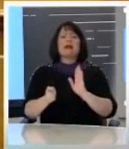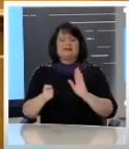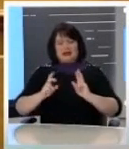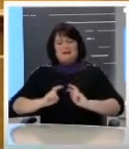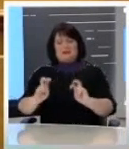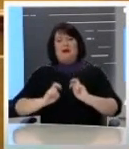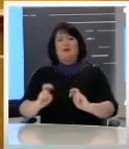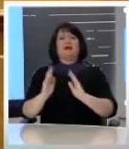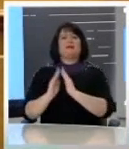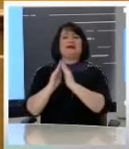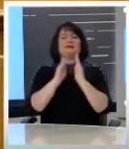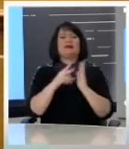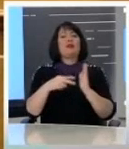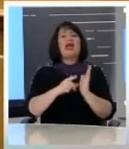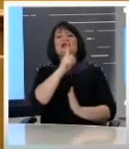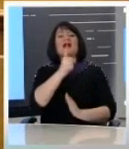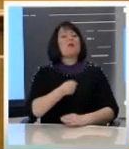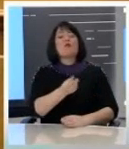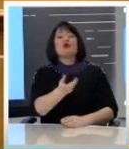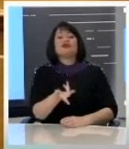Πόσοι πληστηριασμοί γίνανε το 2011?